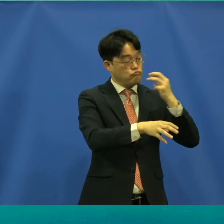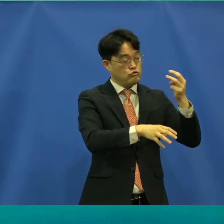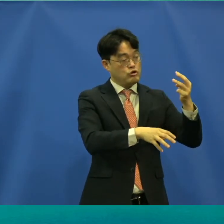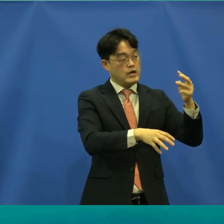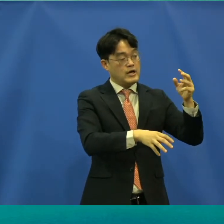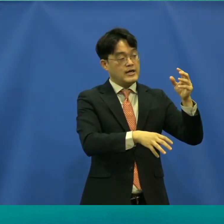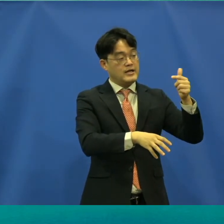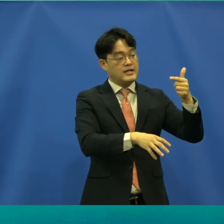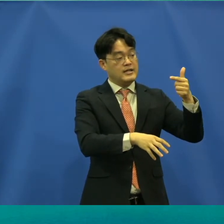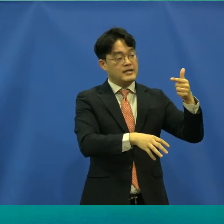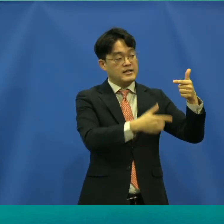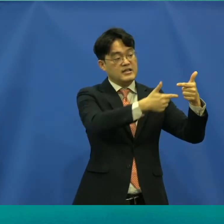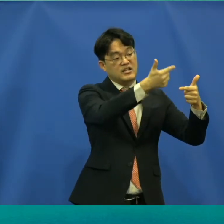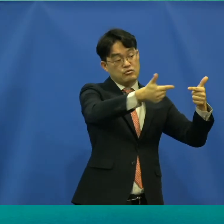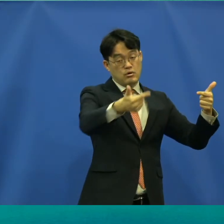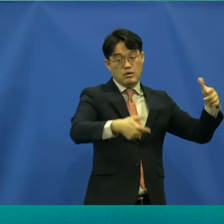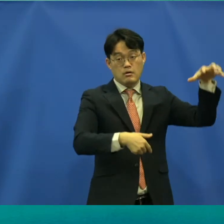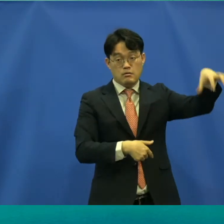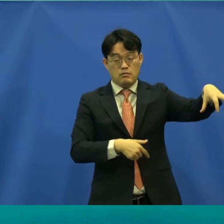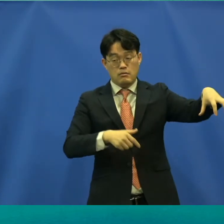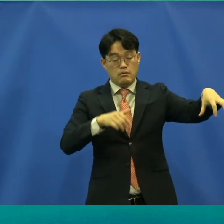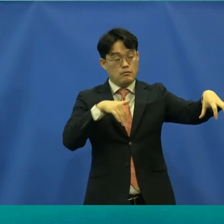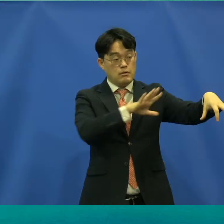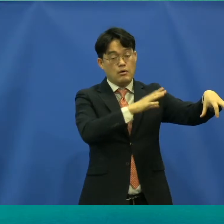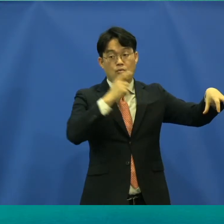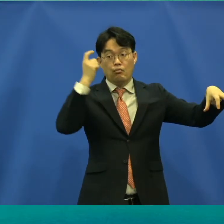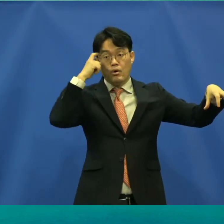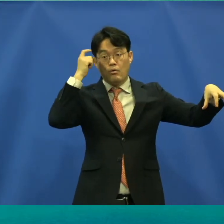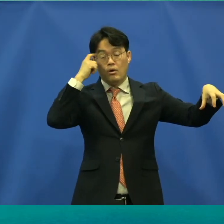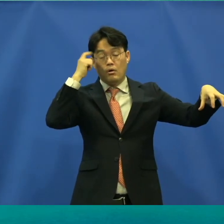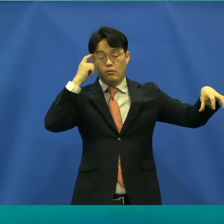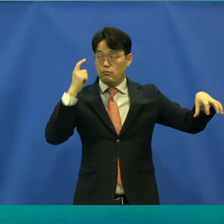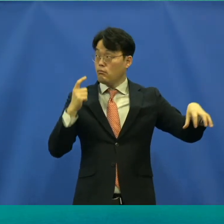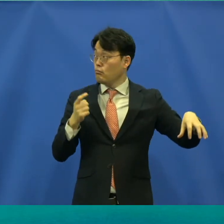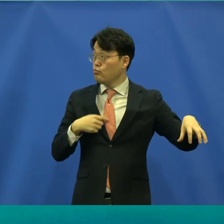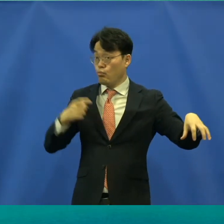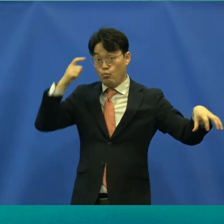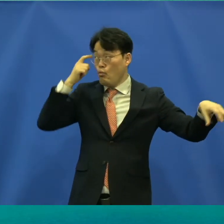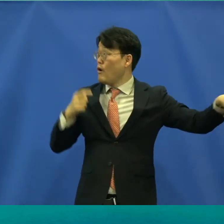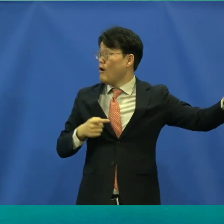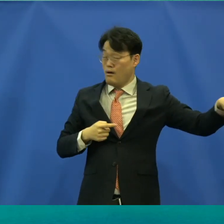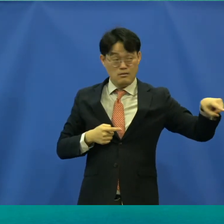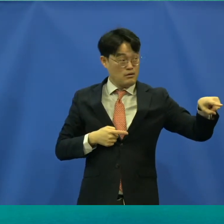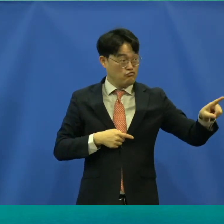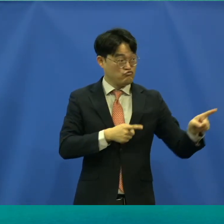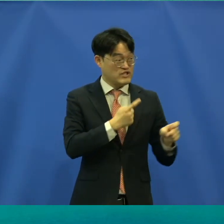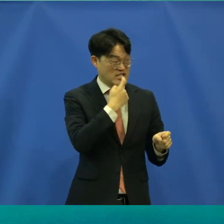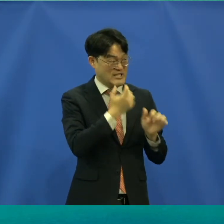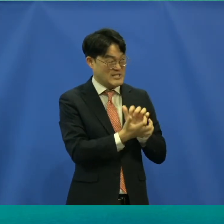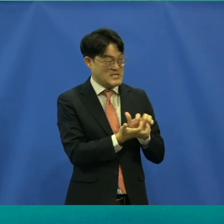니느웨로 가라고 하는가? 아무래도 하나님의 판단에 오류가 있어 보이는 거죠. 큰 성읍 니느웨라고 했잖아요. 큰 성읍,